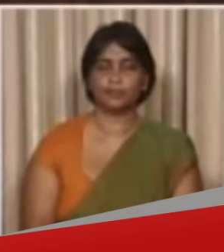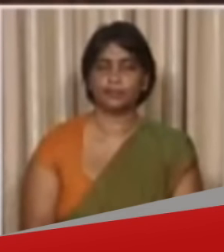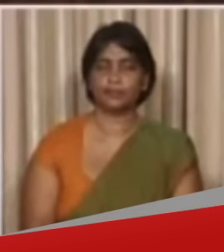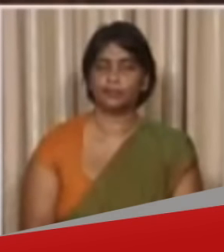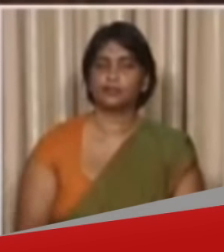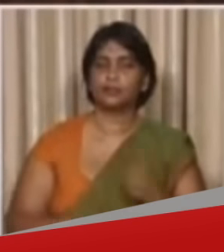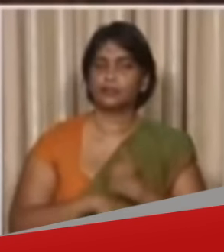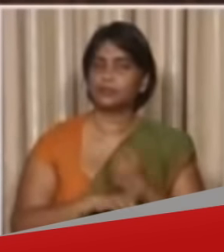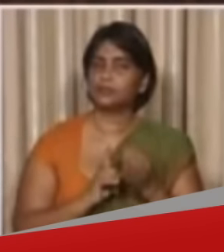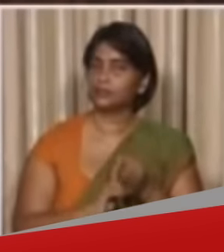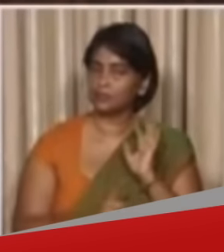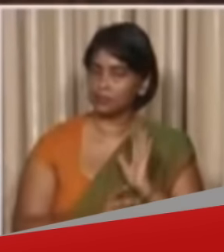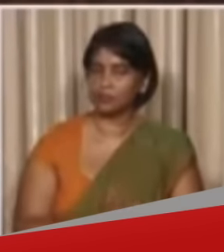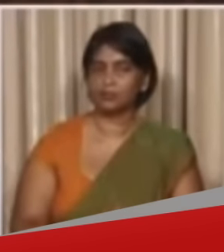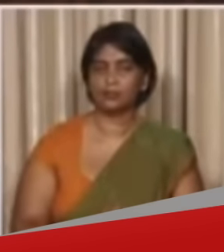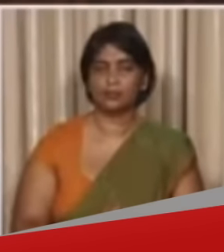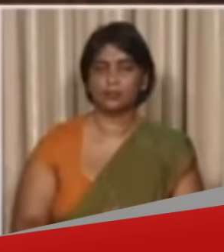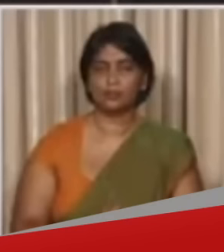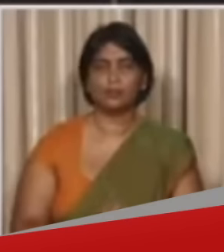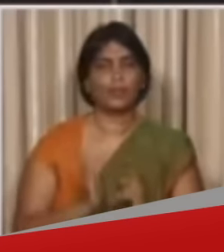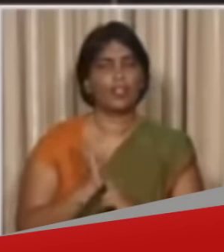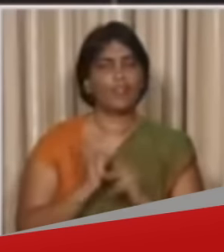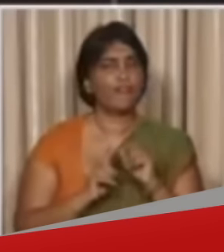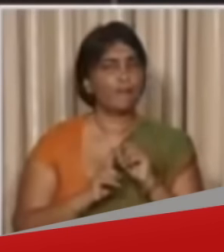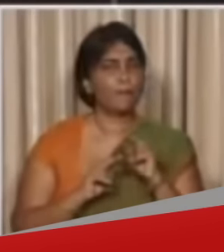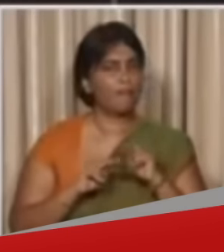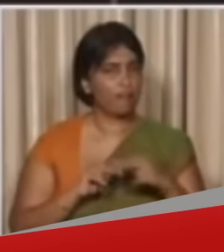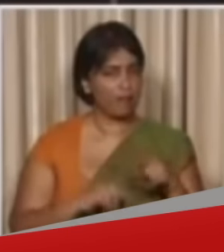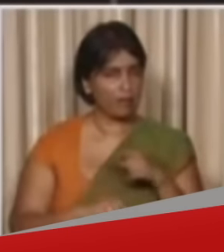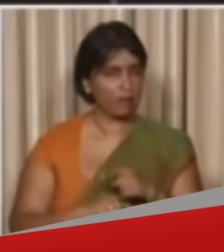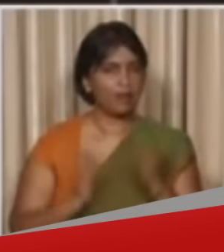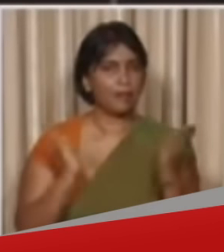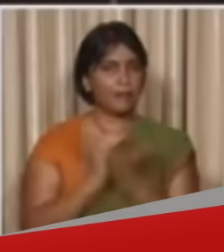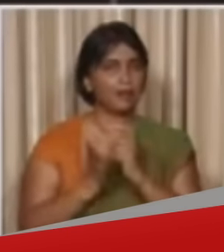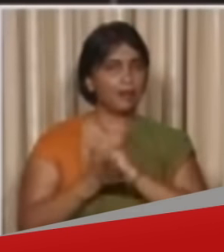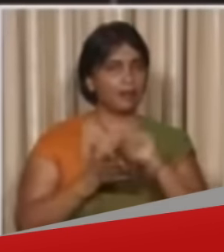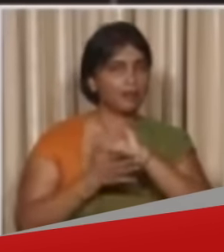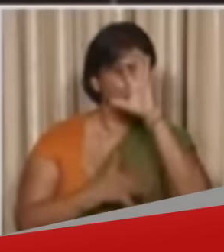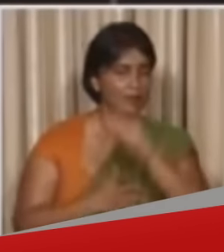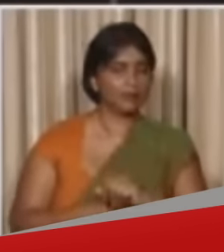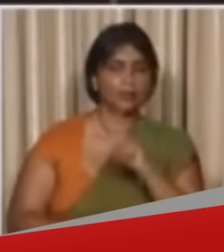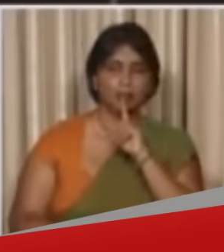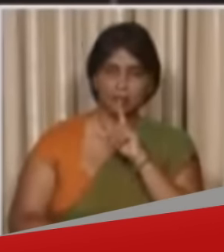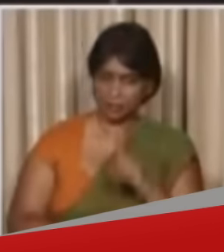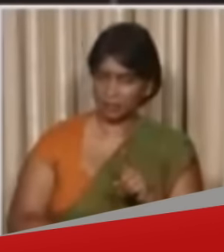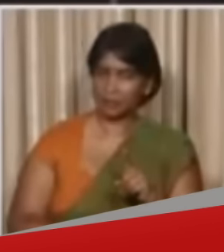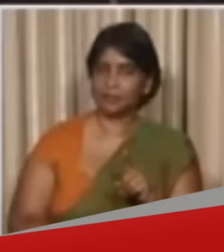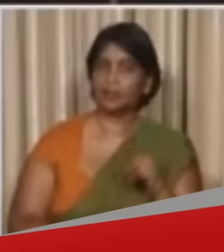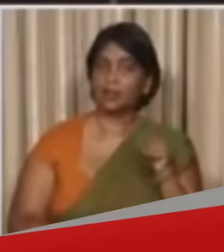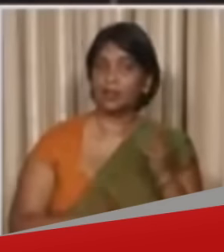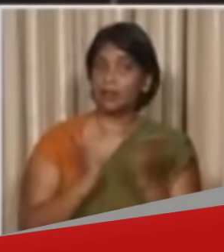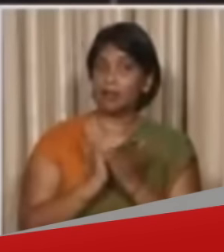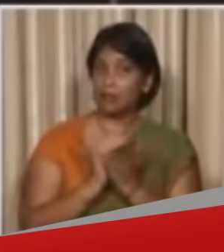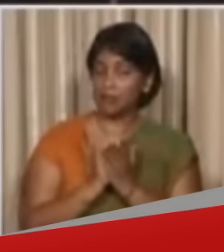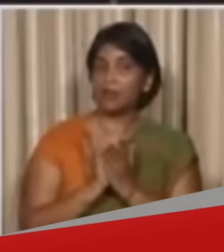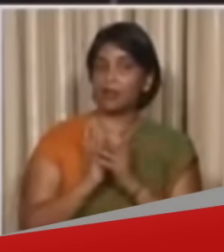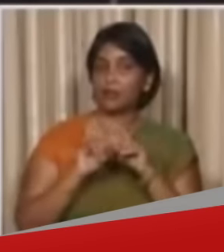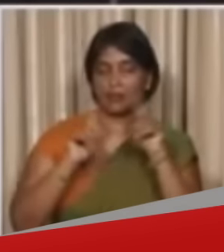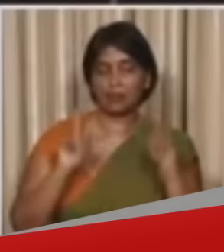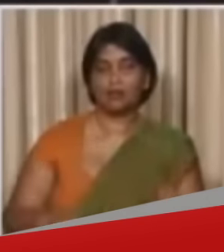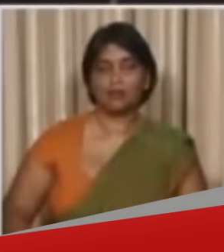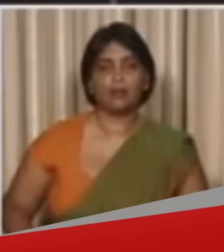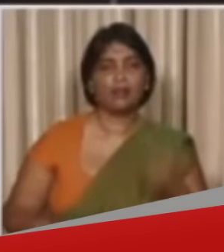මුලසනේ සභාපතිතුමනි නලින් ප්‍රනාන්දු මන්ත්‍රීතුමා හාෆ් ෂීට් එක ලියාගෙන අවිල්ල කතා කරනවා එතුමා හාෆ් ෂීට් එකක් මම කතා කරනවා ඔබතුමා